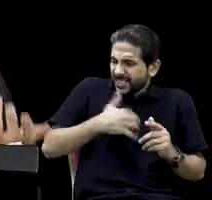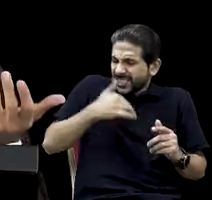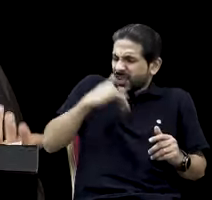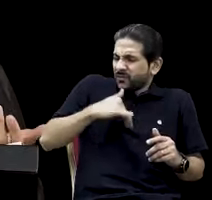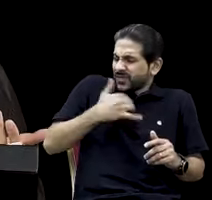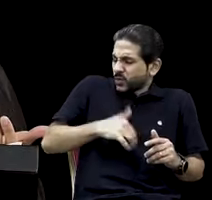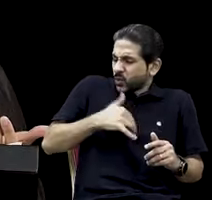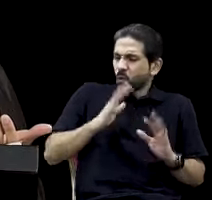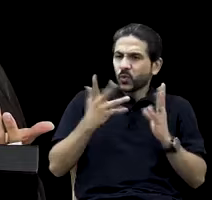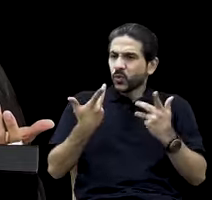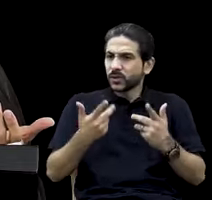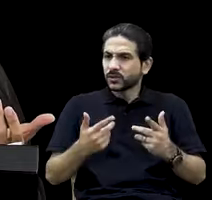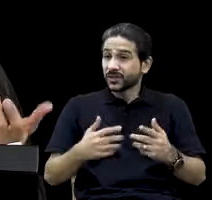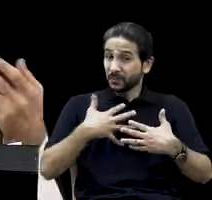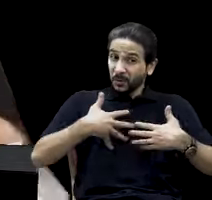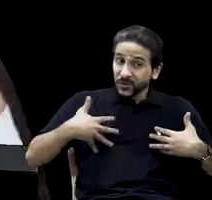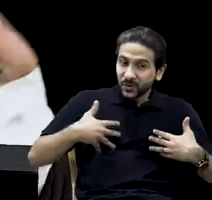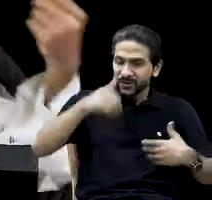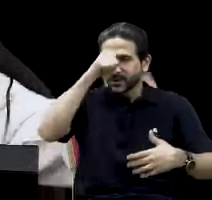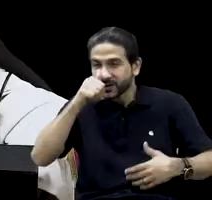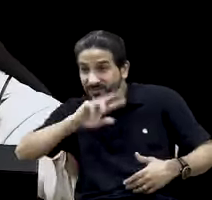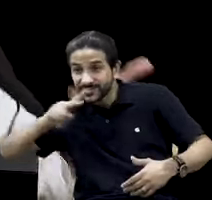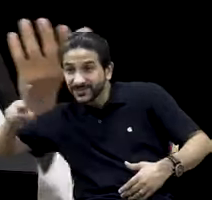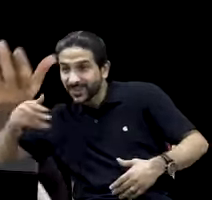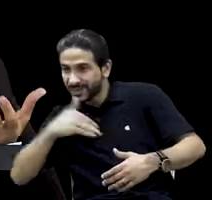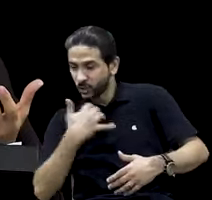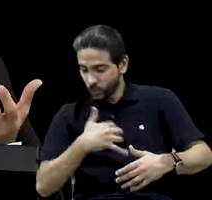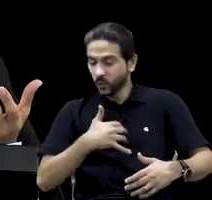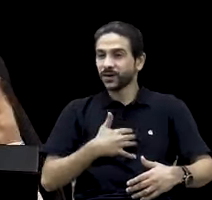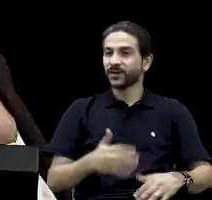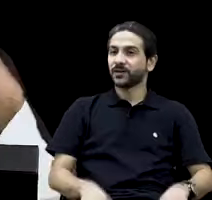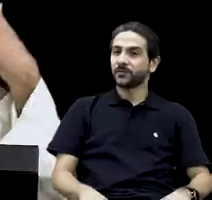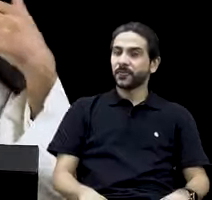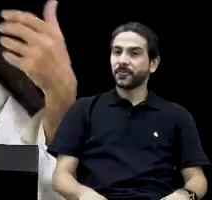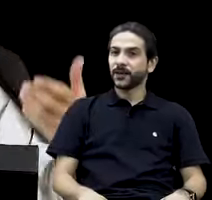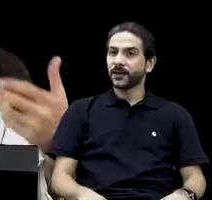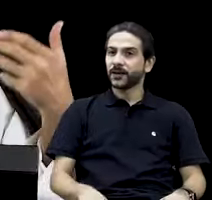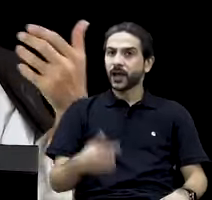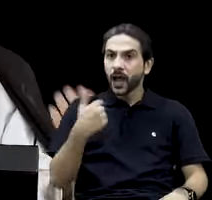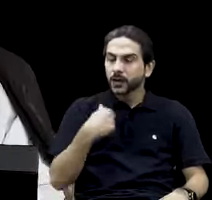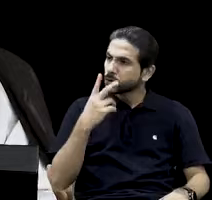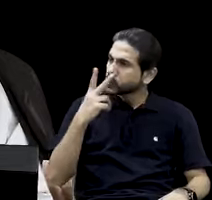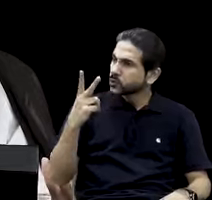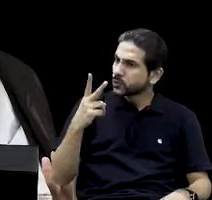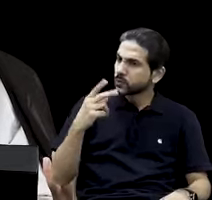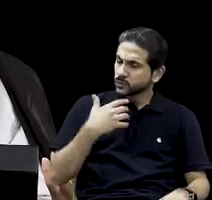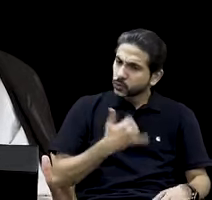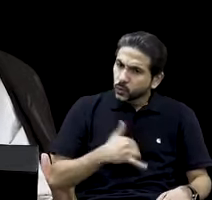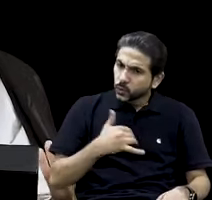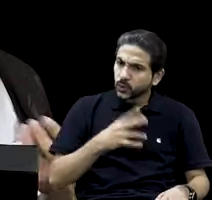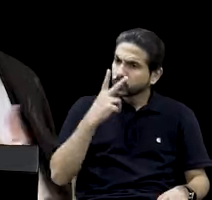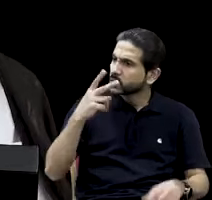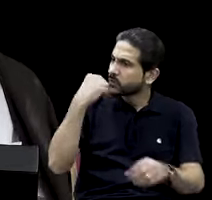اللي في داخل نفس الانسان يهمنا انعكاسات الشعور وهو السلوك الخارجي